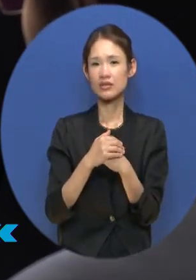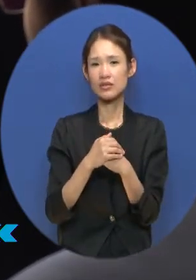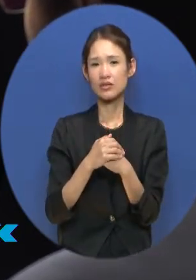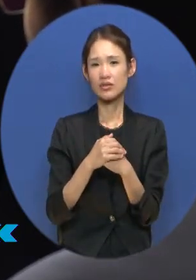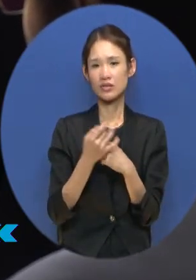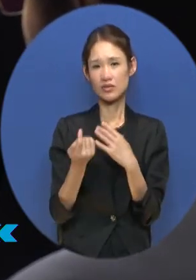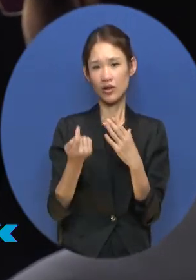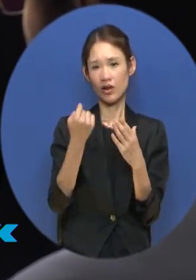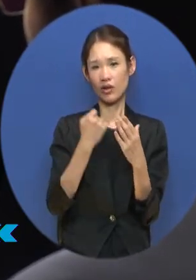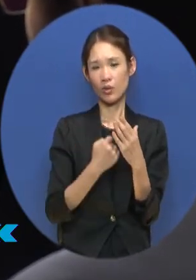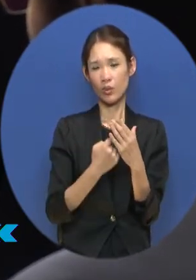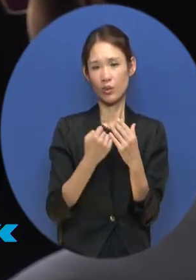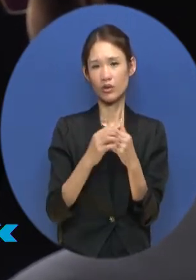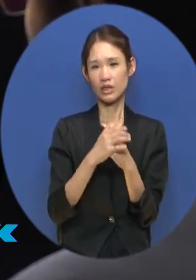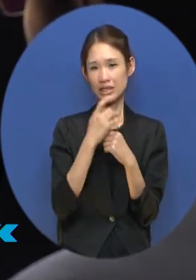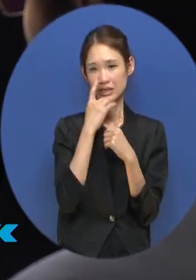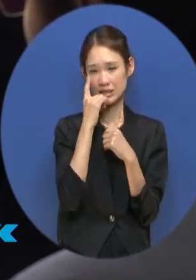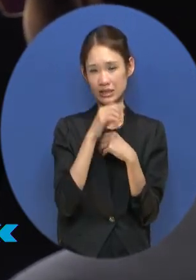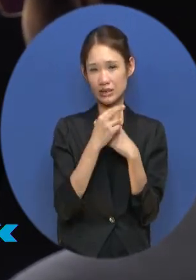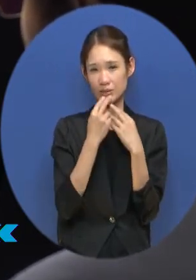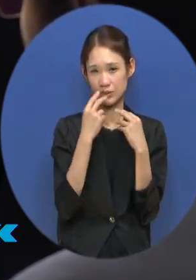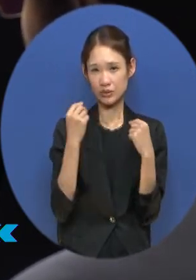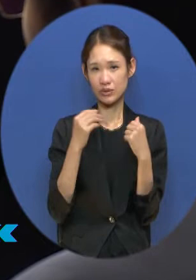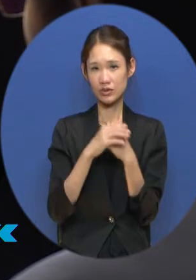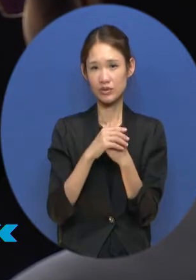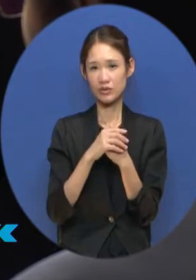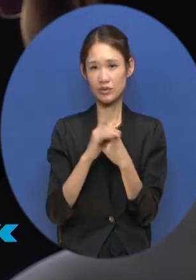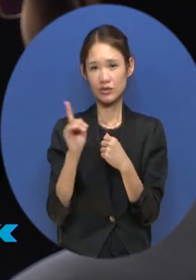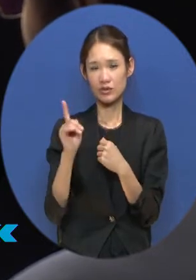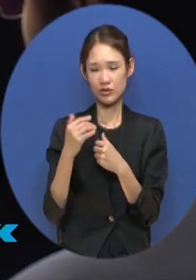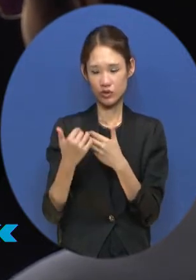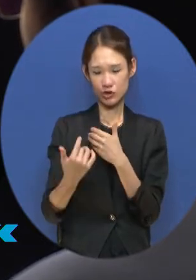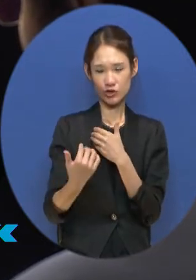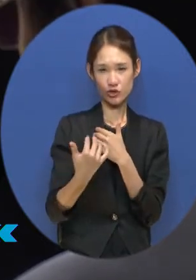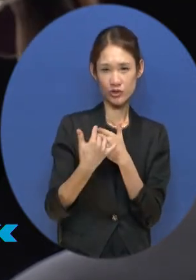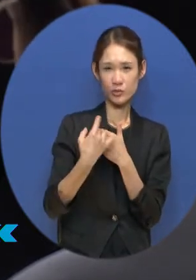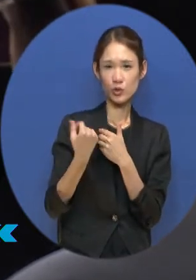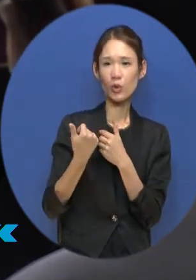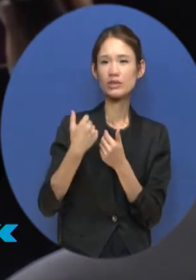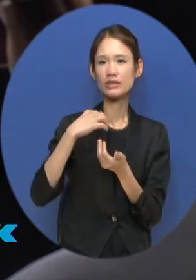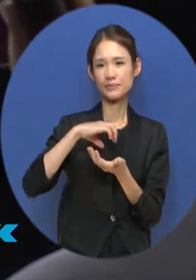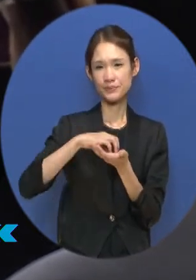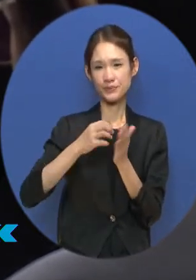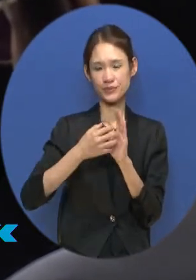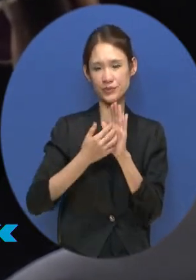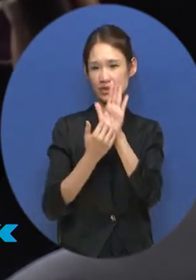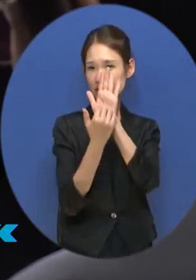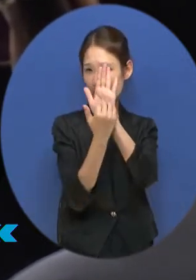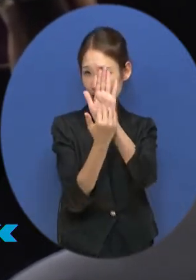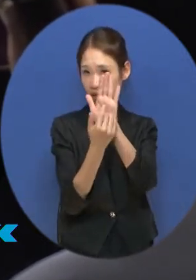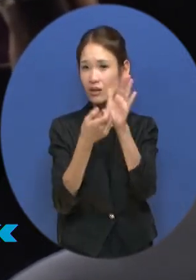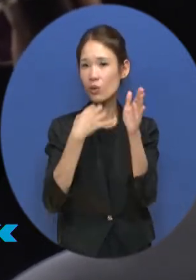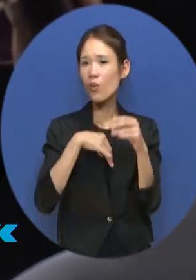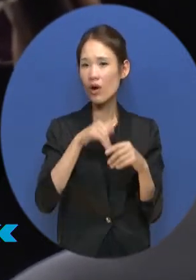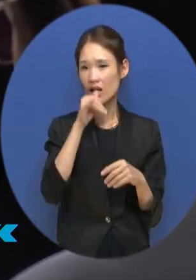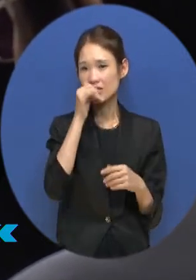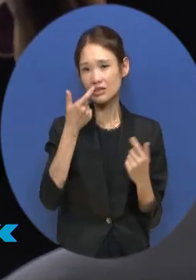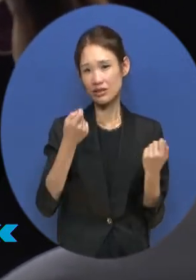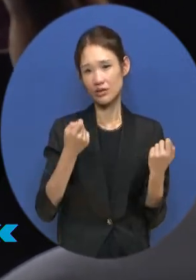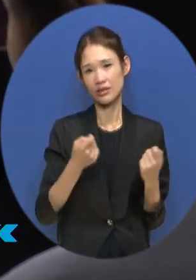도어가 터널에서 들어 나오는 그 미세먼지의 유입을 어느 정도 차단하는 효과는 있다고 분명히 생각을